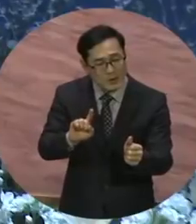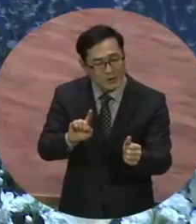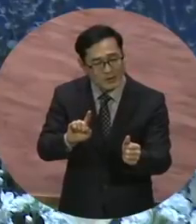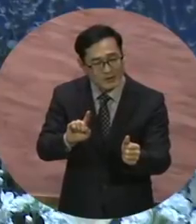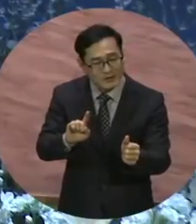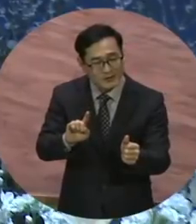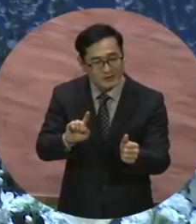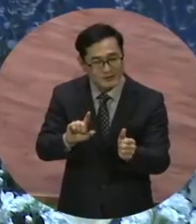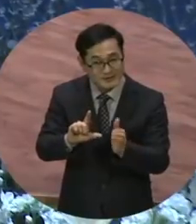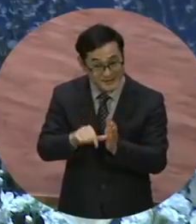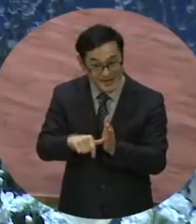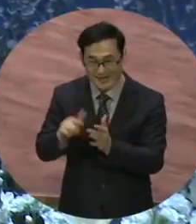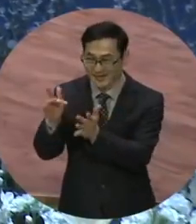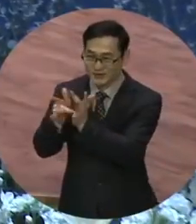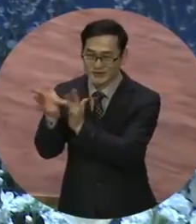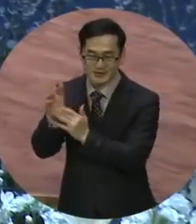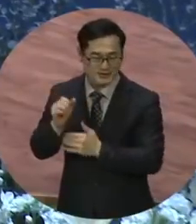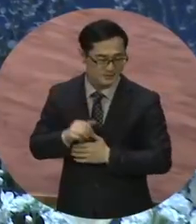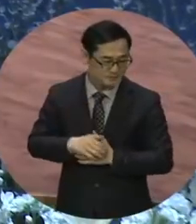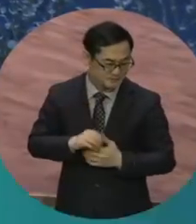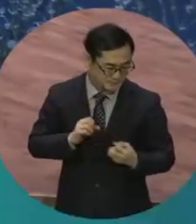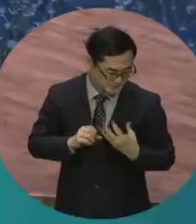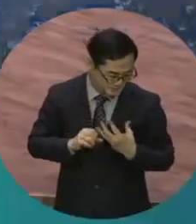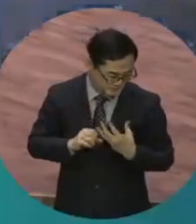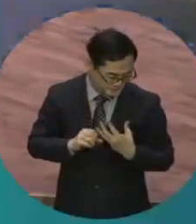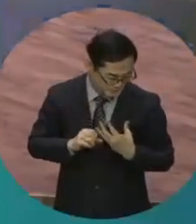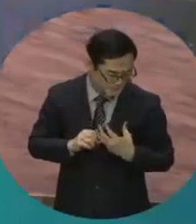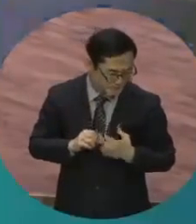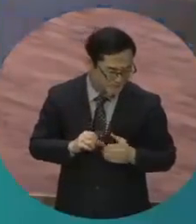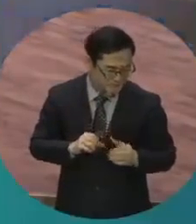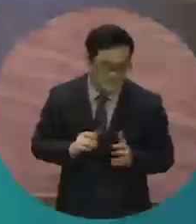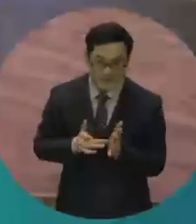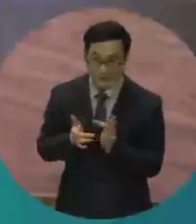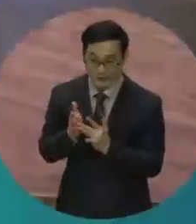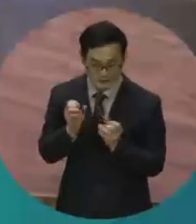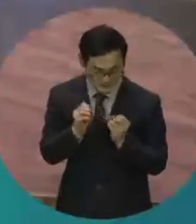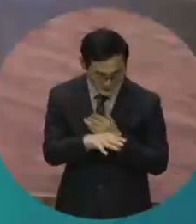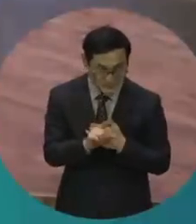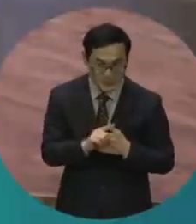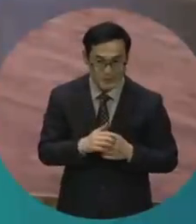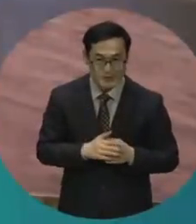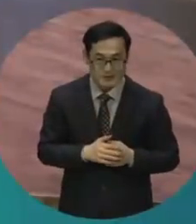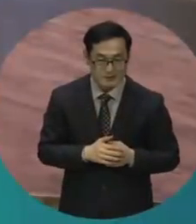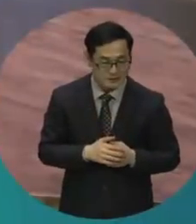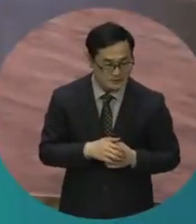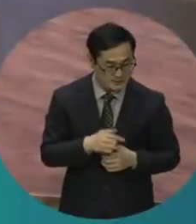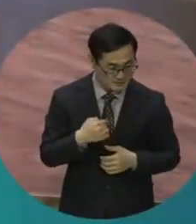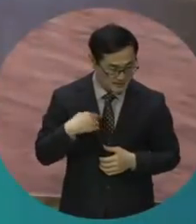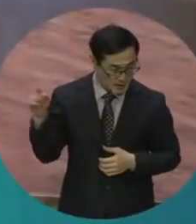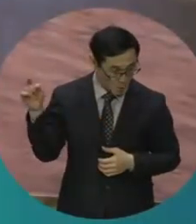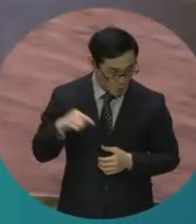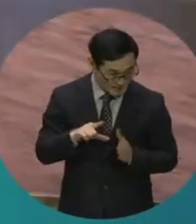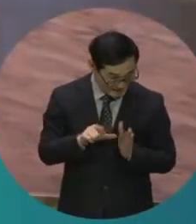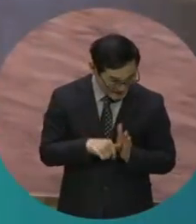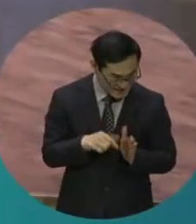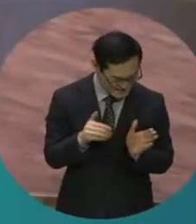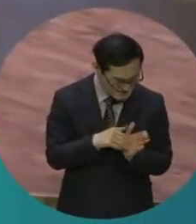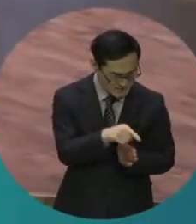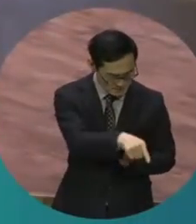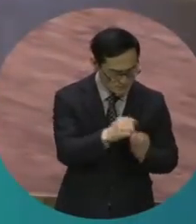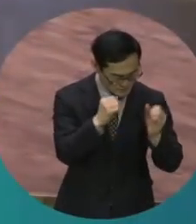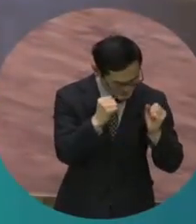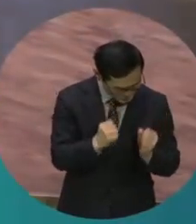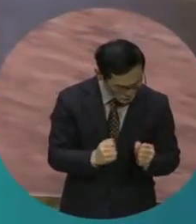질문했습니다. 그러니까 예수님 답변이 22절입니다. 예수께서 이르시되 내가 올 때까지 그를 머물게 하고자